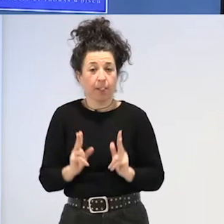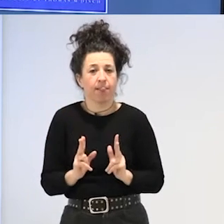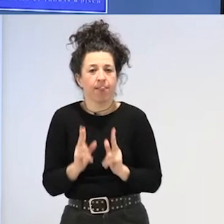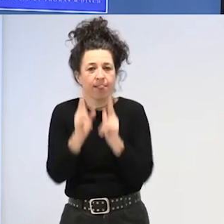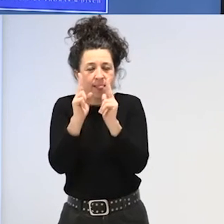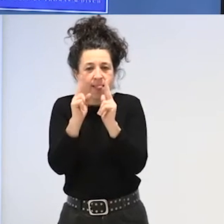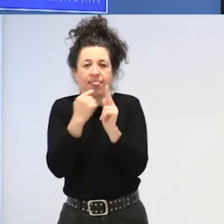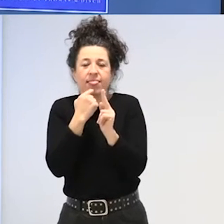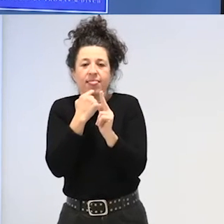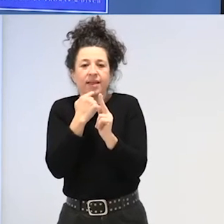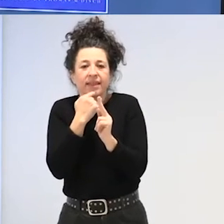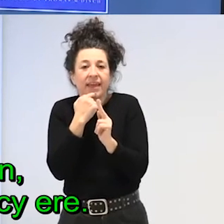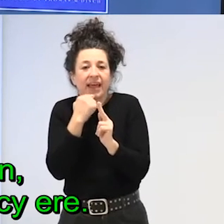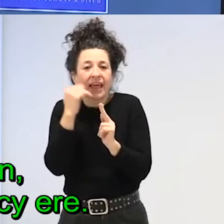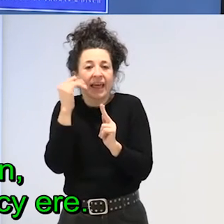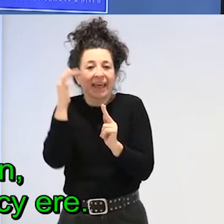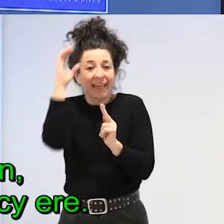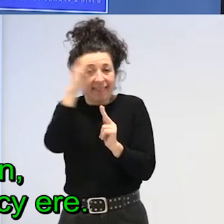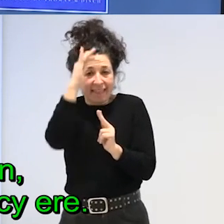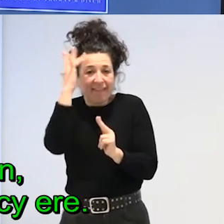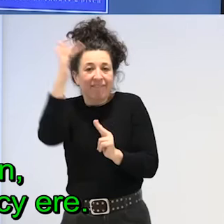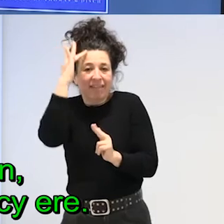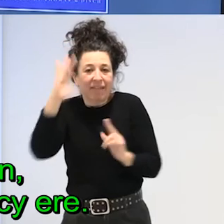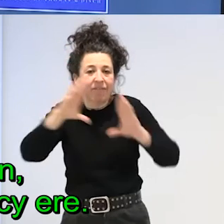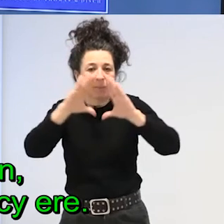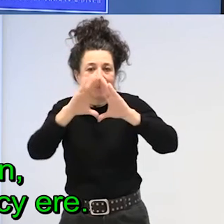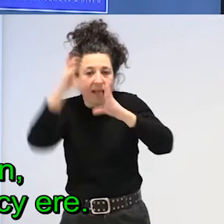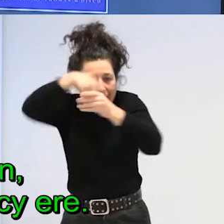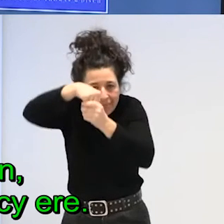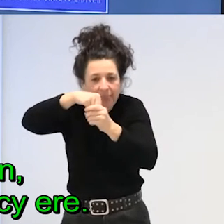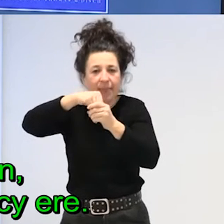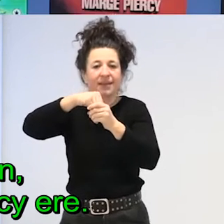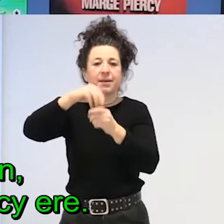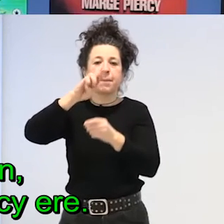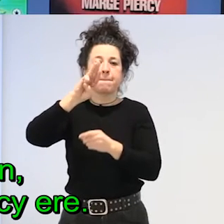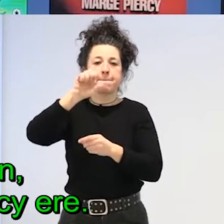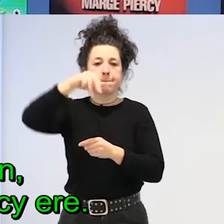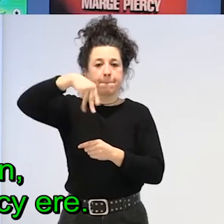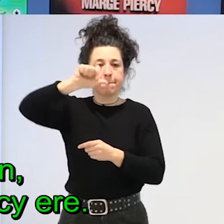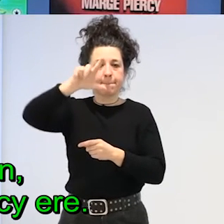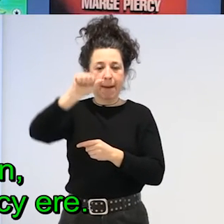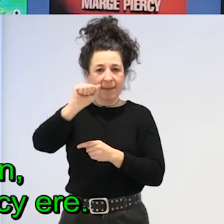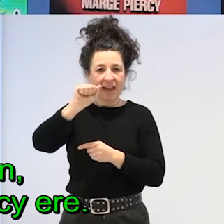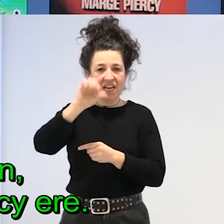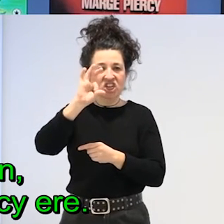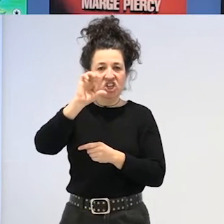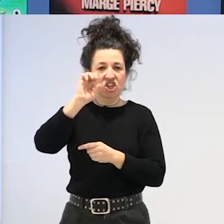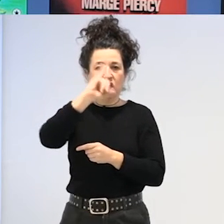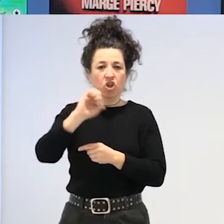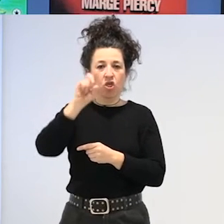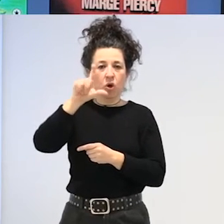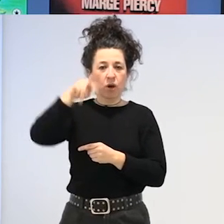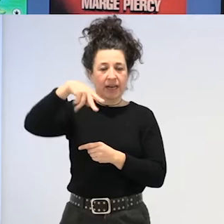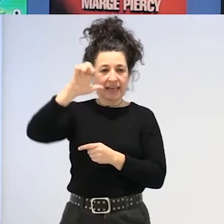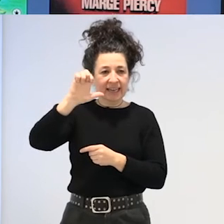jartzen zuen, zientzia fikzio feminista. Eta han, ba, Pamela Solin zegoen, eta Joana Arras eta March Pierce ere,